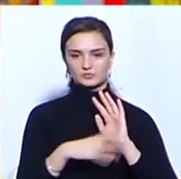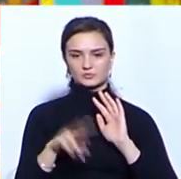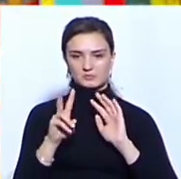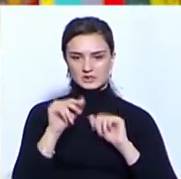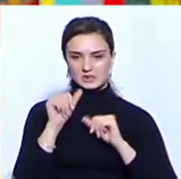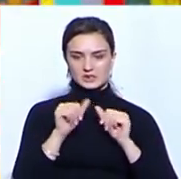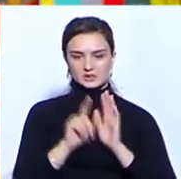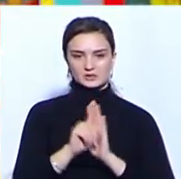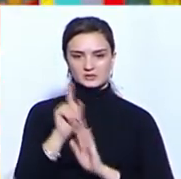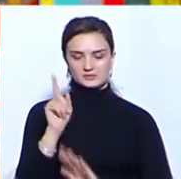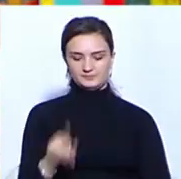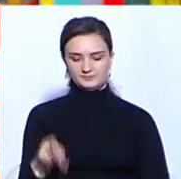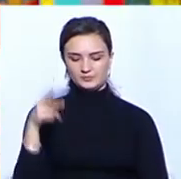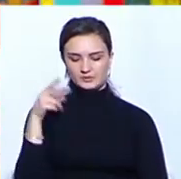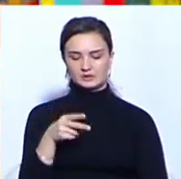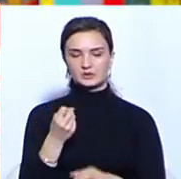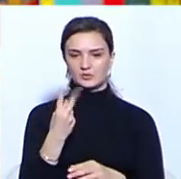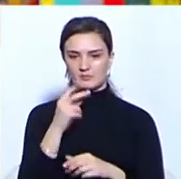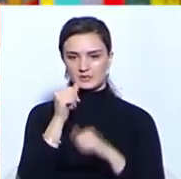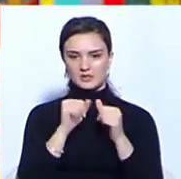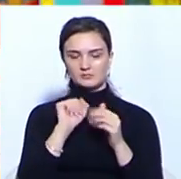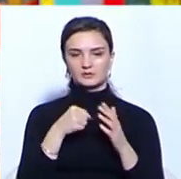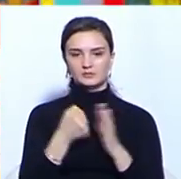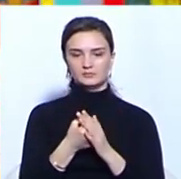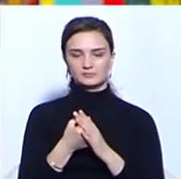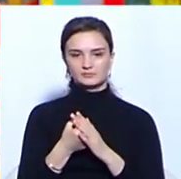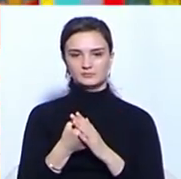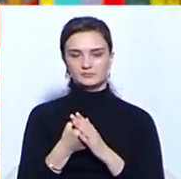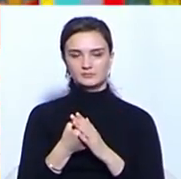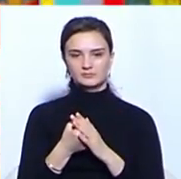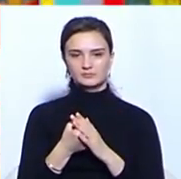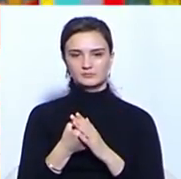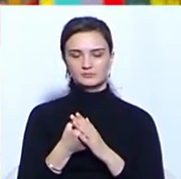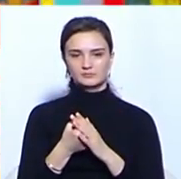92 წლიდან 2012 წლამდე